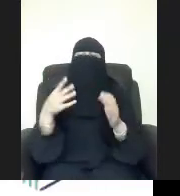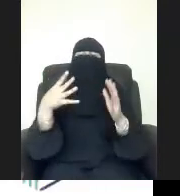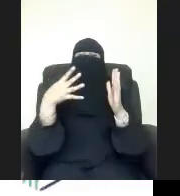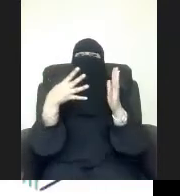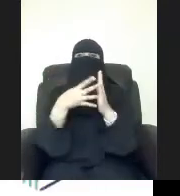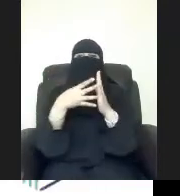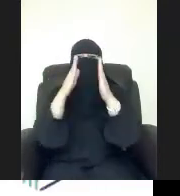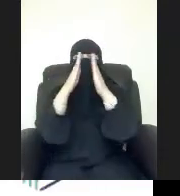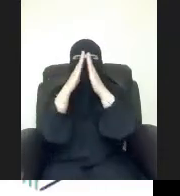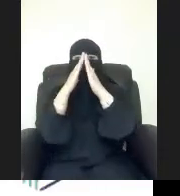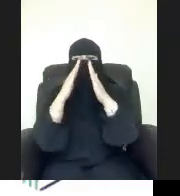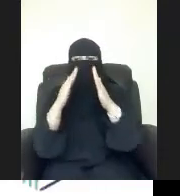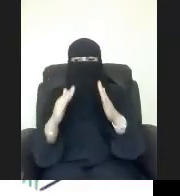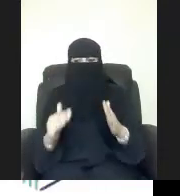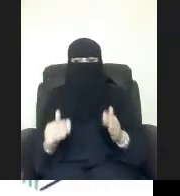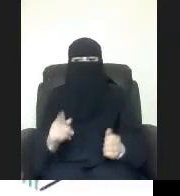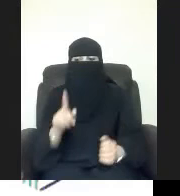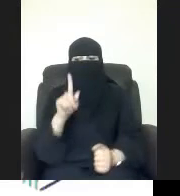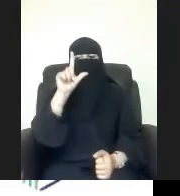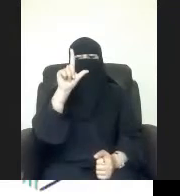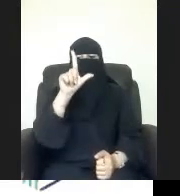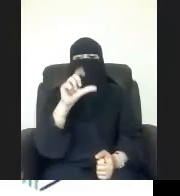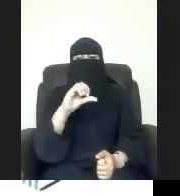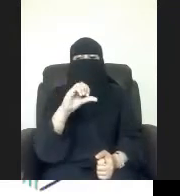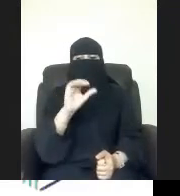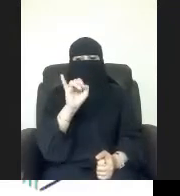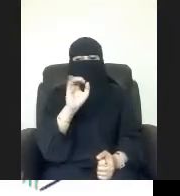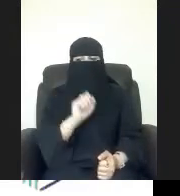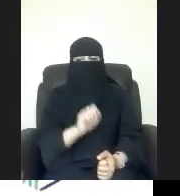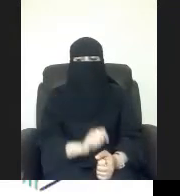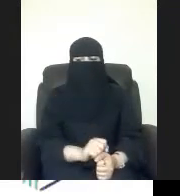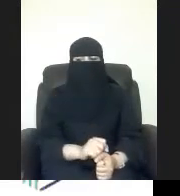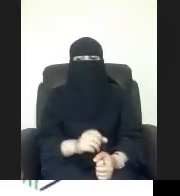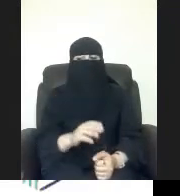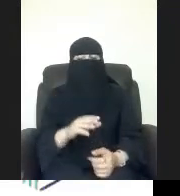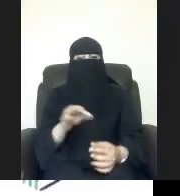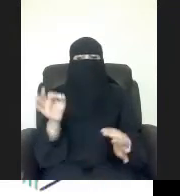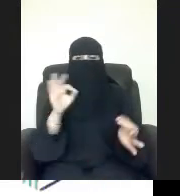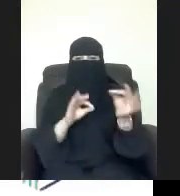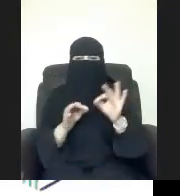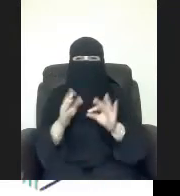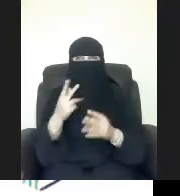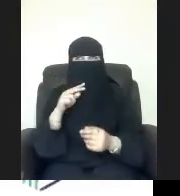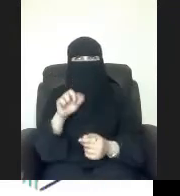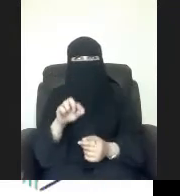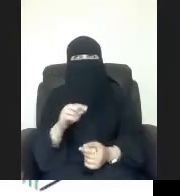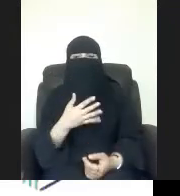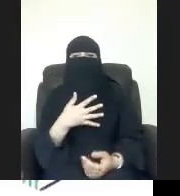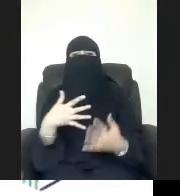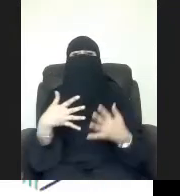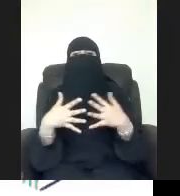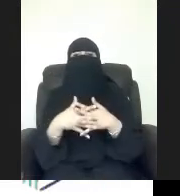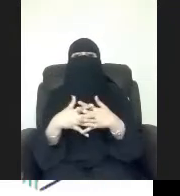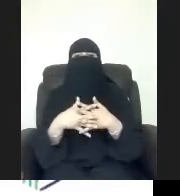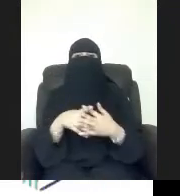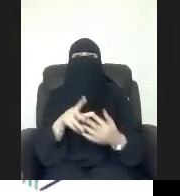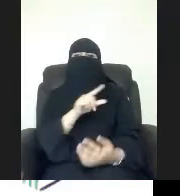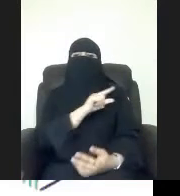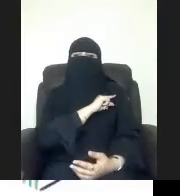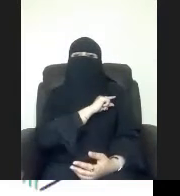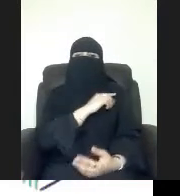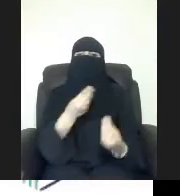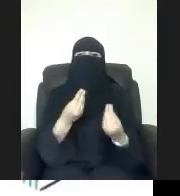يتطلب تبني من قبل أعضاء التدريس والطلاب لتفعيله بشكل صحيح. شكرا